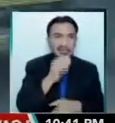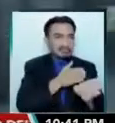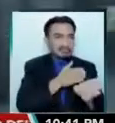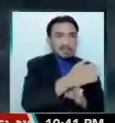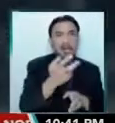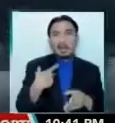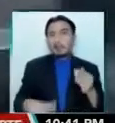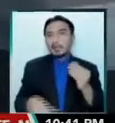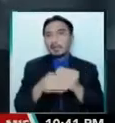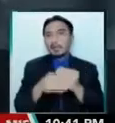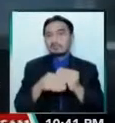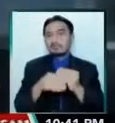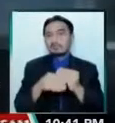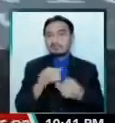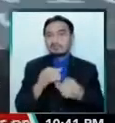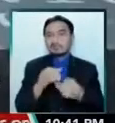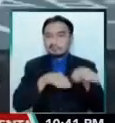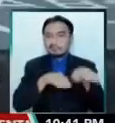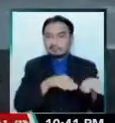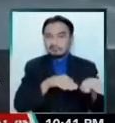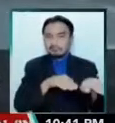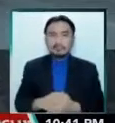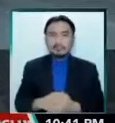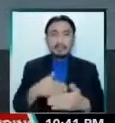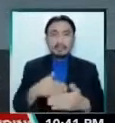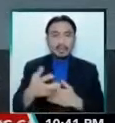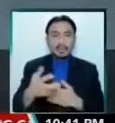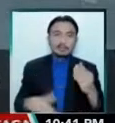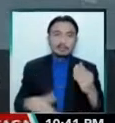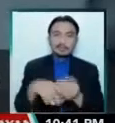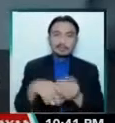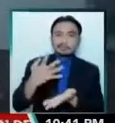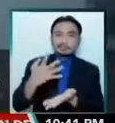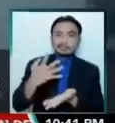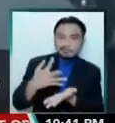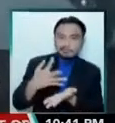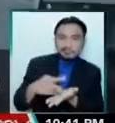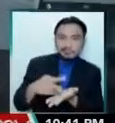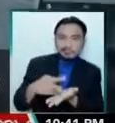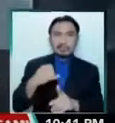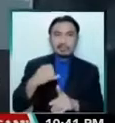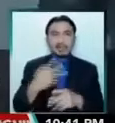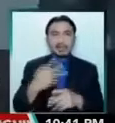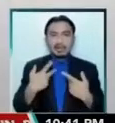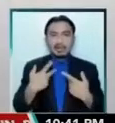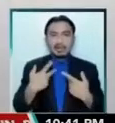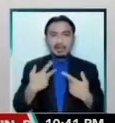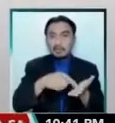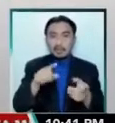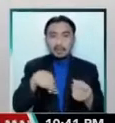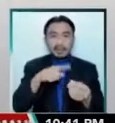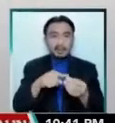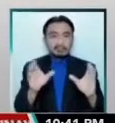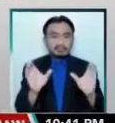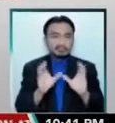expense. Dadagdag daw ito sa gastusin ngayong Enero kung kailan nagbabayad sila ng renewal, accreditation, at passing through permits. Yung